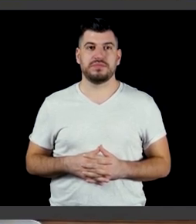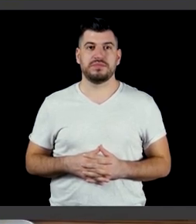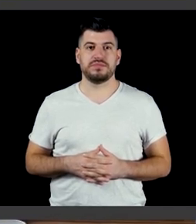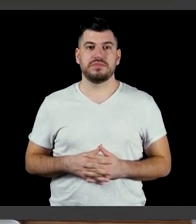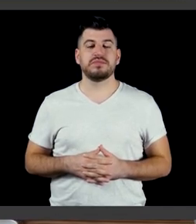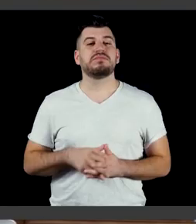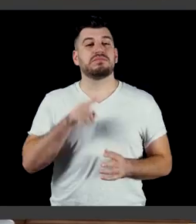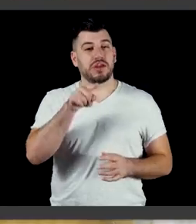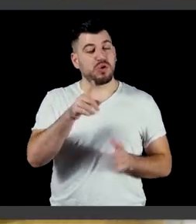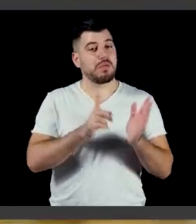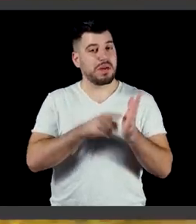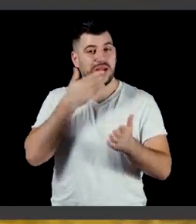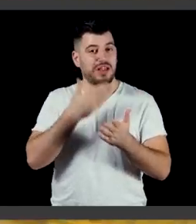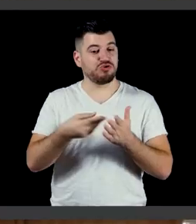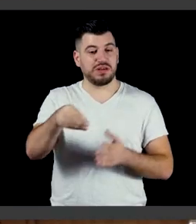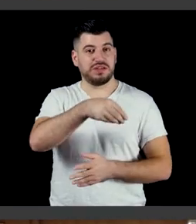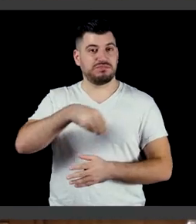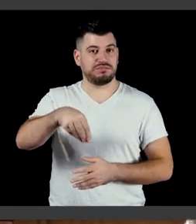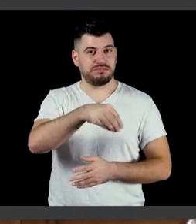Πάμε τώρα να τελειώσουμε τη μαρινάδα. Λοιπόν,